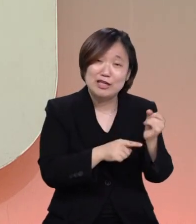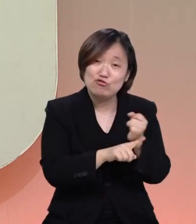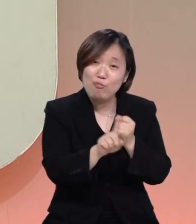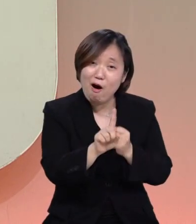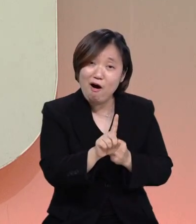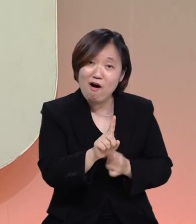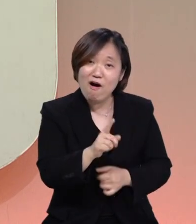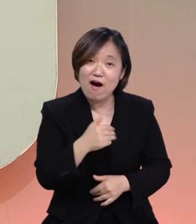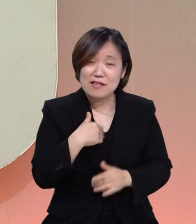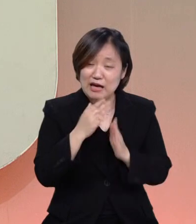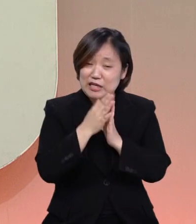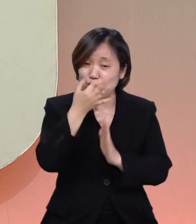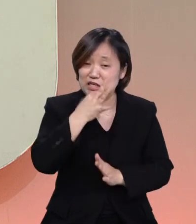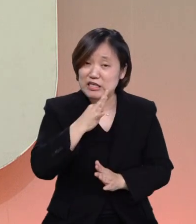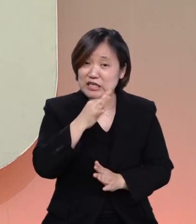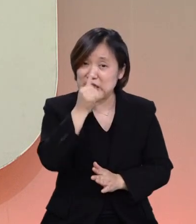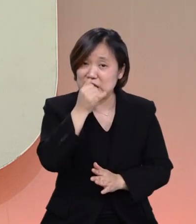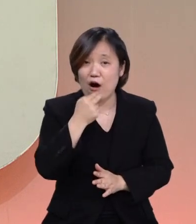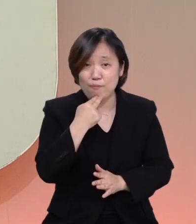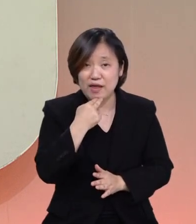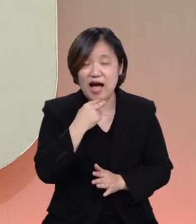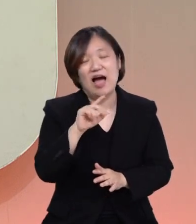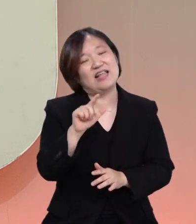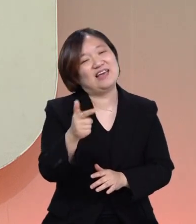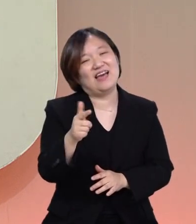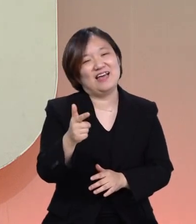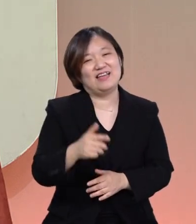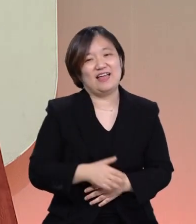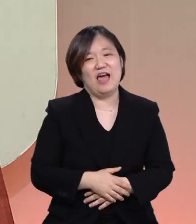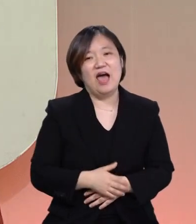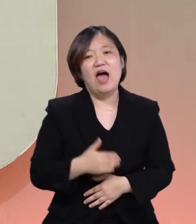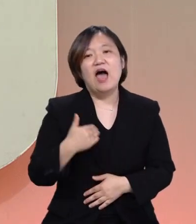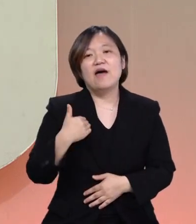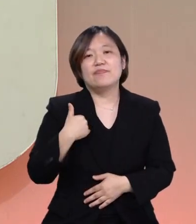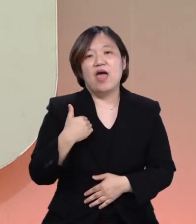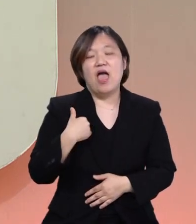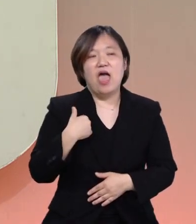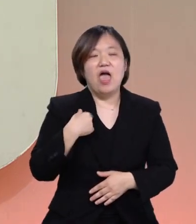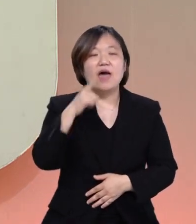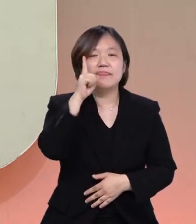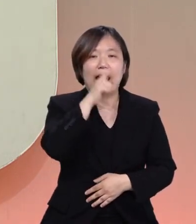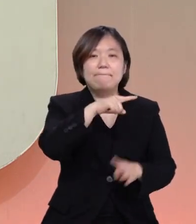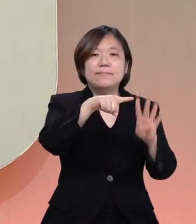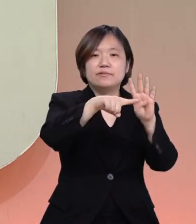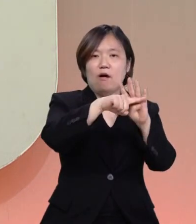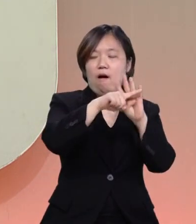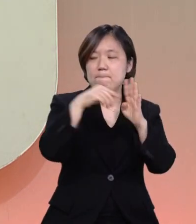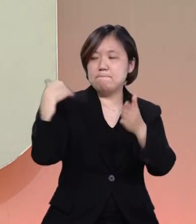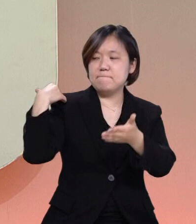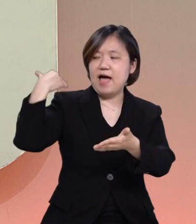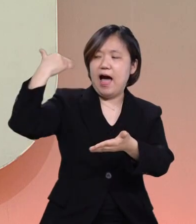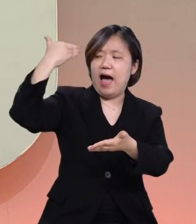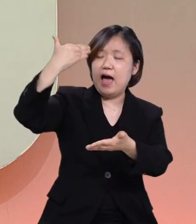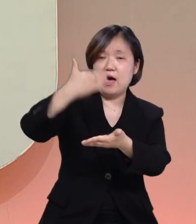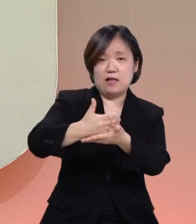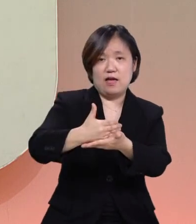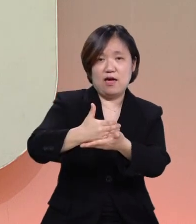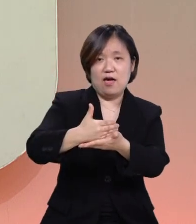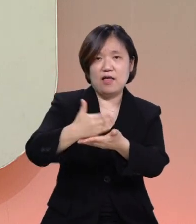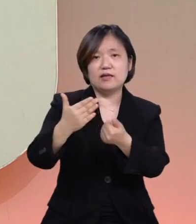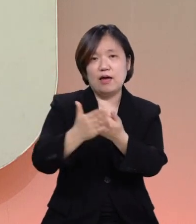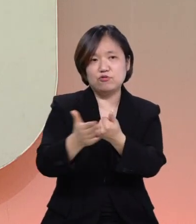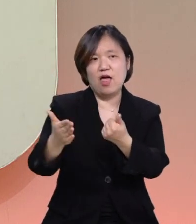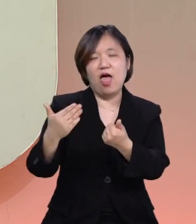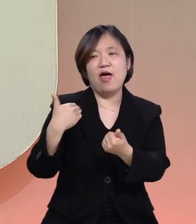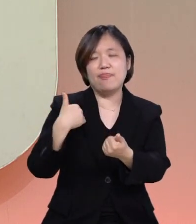기도 효과가 없는 것이 아니라 아 내가 크게 받아야 할 업보를 내가 염불가 기도를